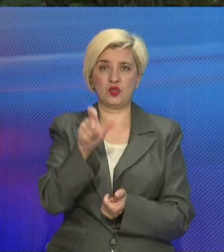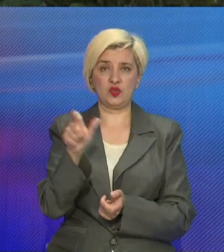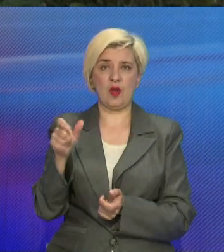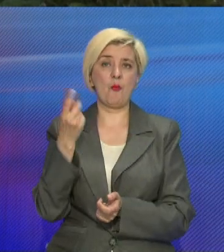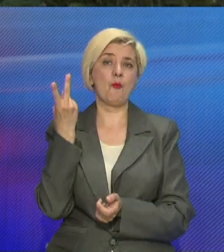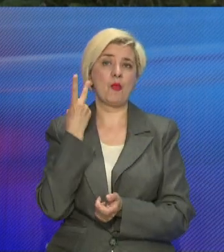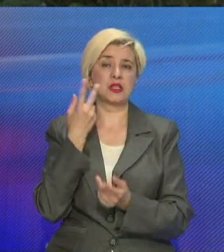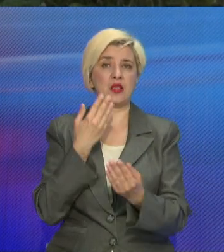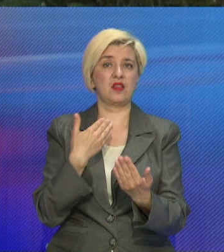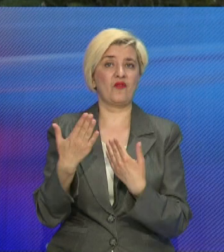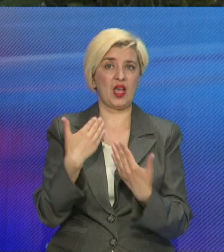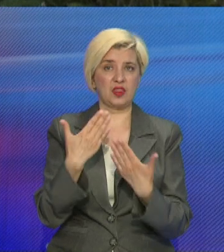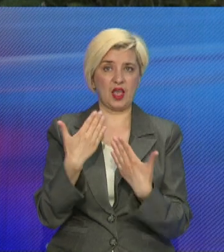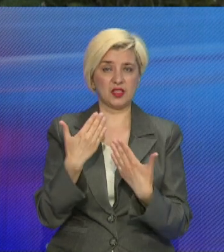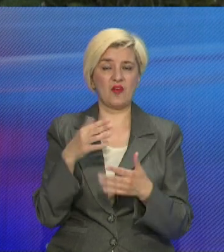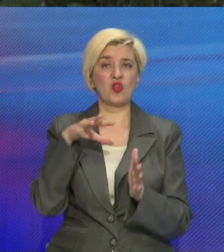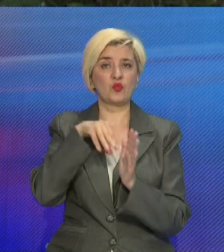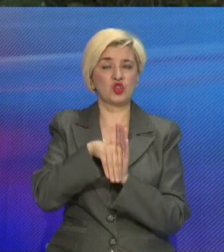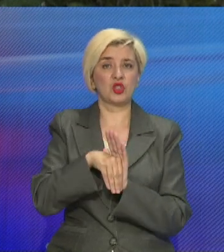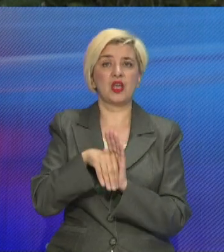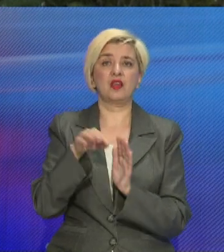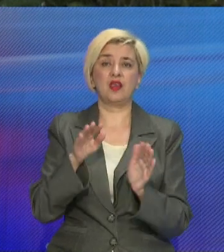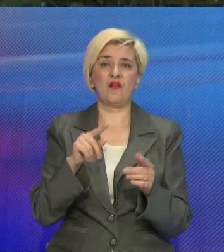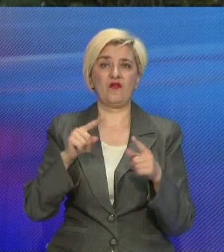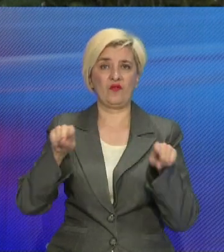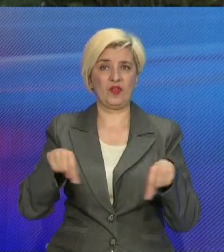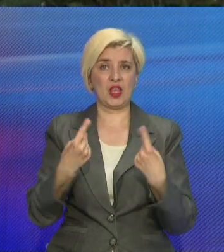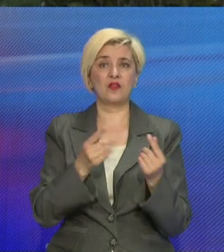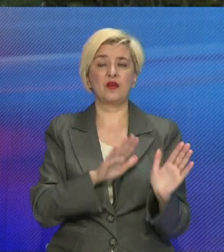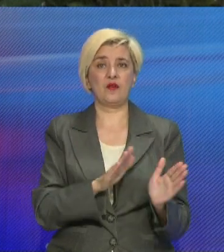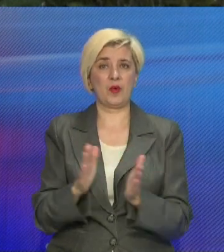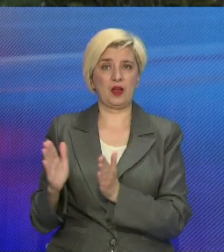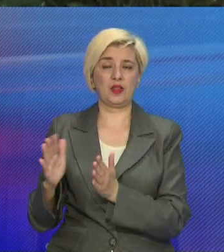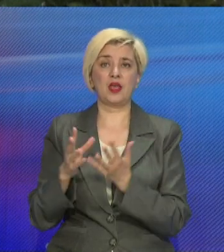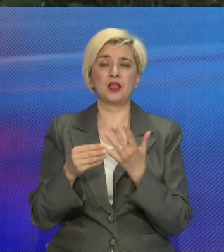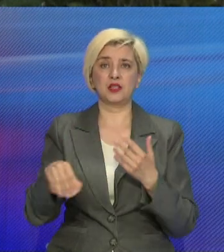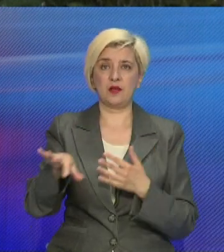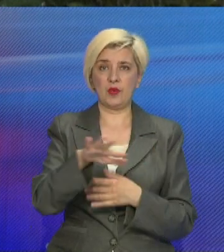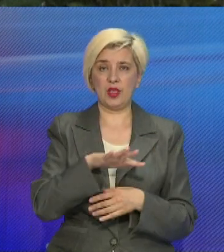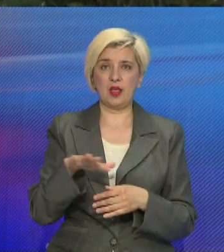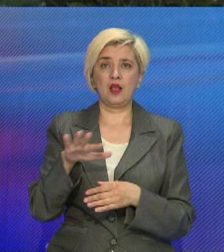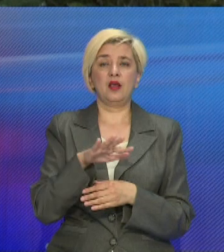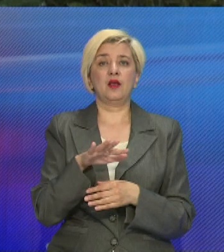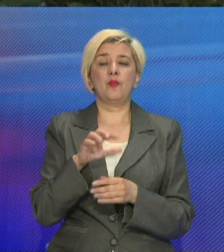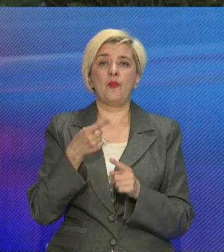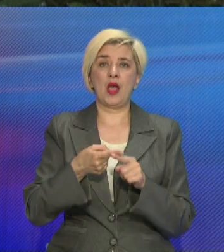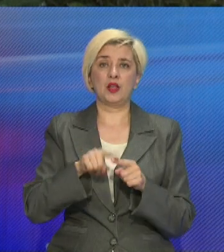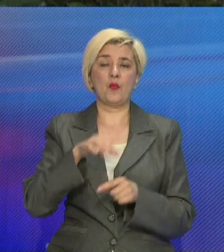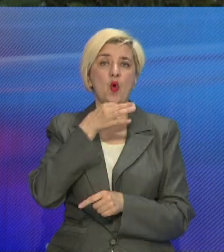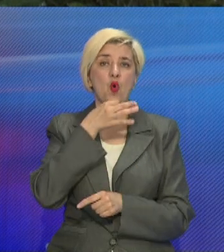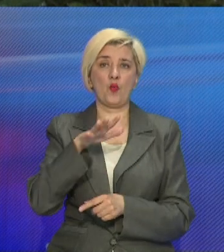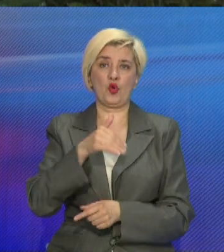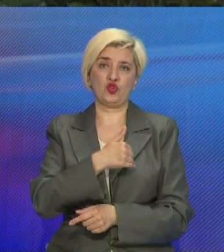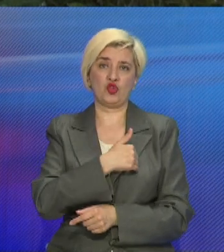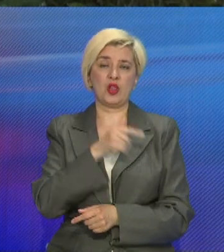находимся в контакте, в том числе в рамках наведения порядка на земле, как в нем, так и в разных акциях. Поэтому любой желающий житель